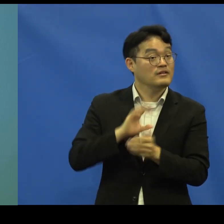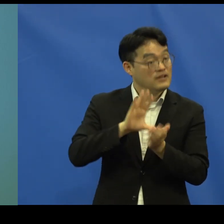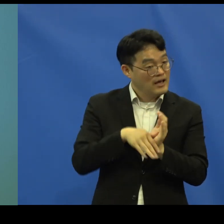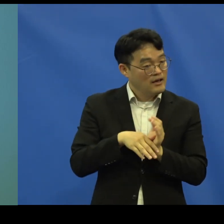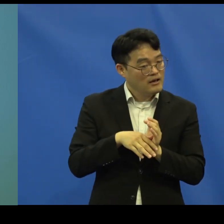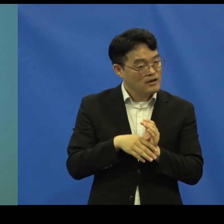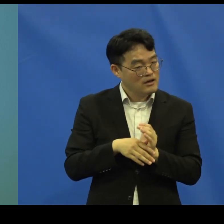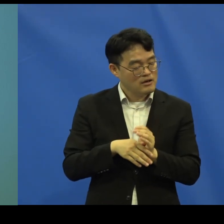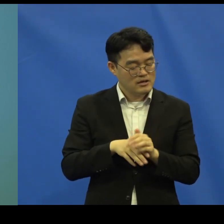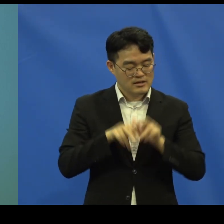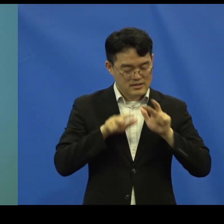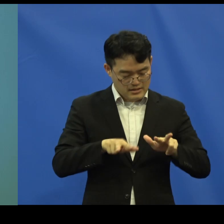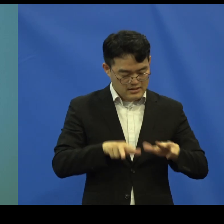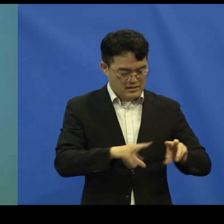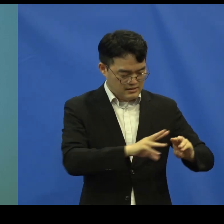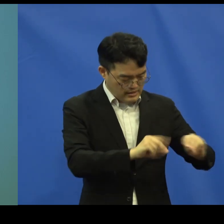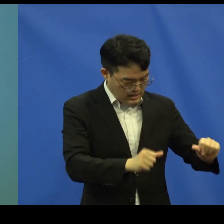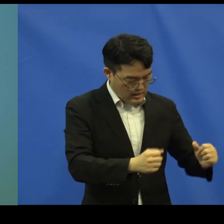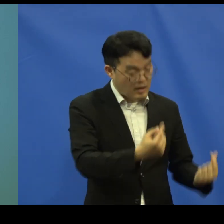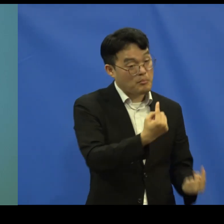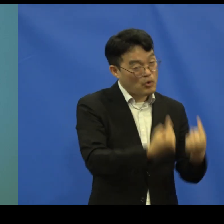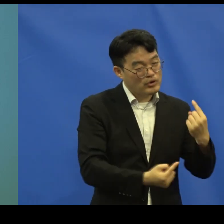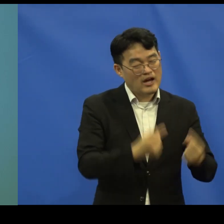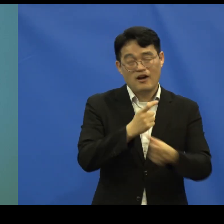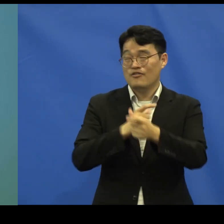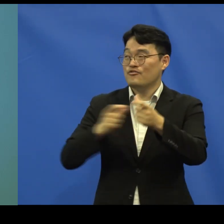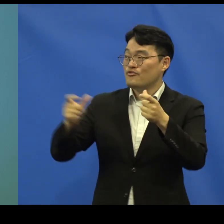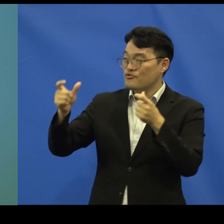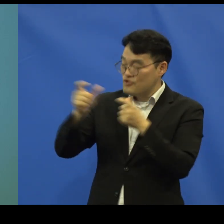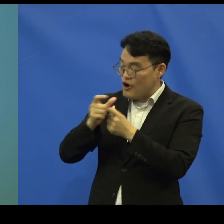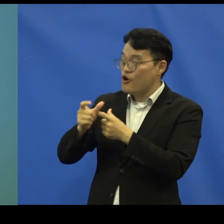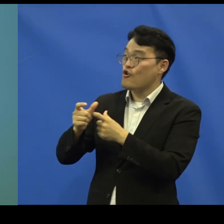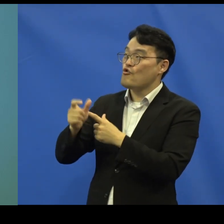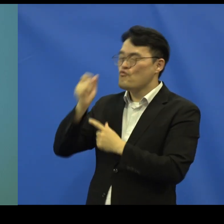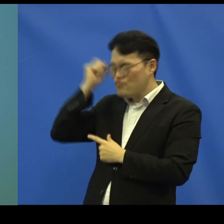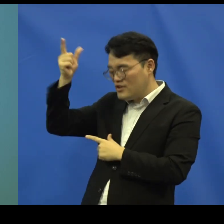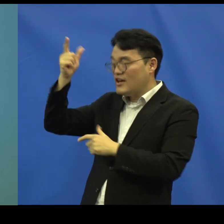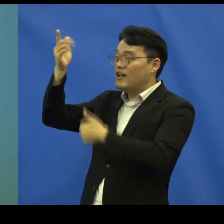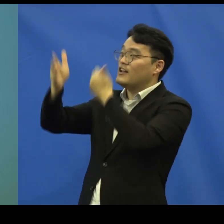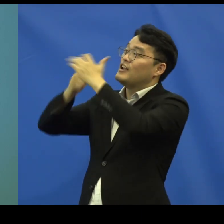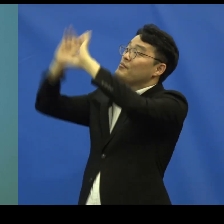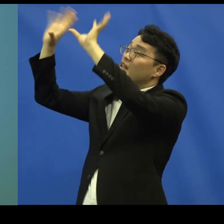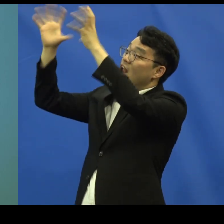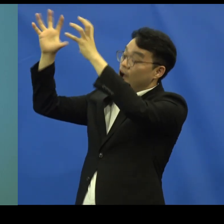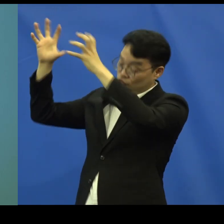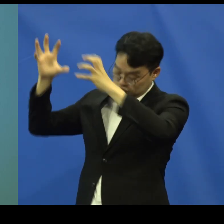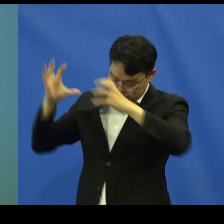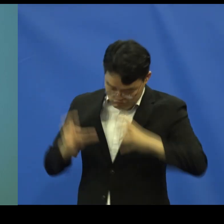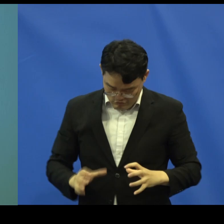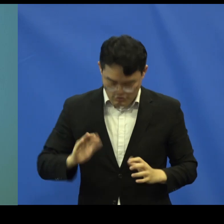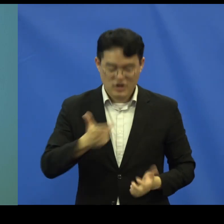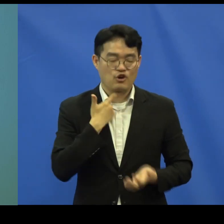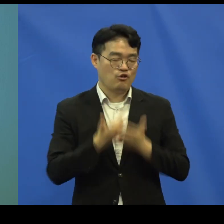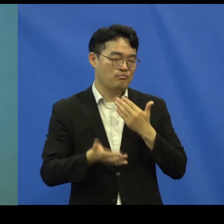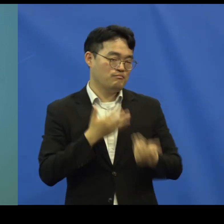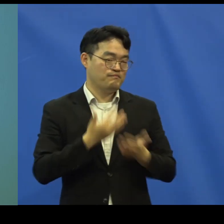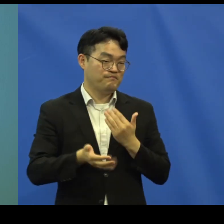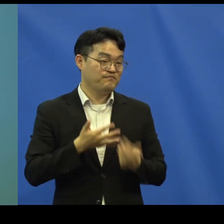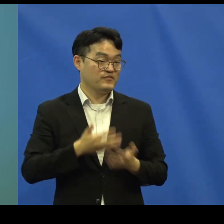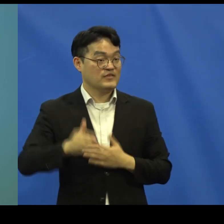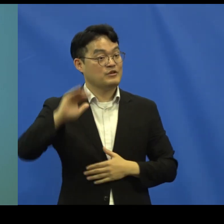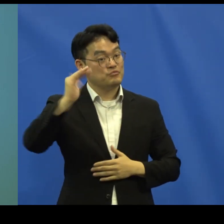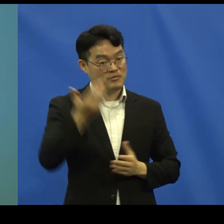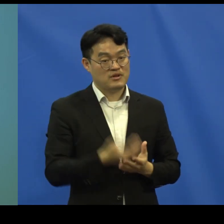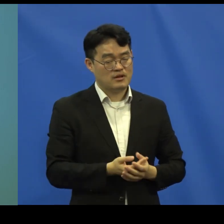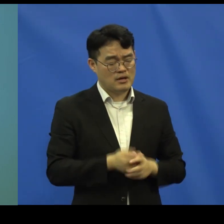현실보다 더 현실인 하나님의 나라가 우리 가운데 임하는 것을 보게 될 것입니다. 이 밤모섬의 사도 요한은 그